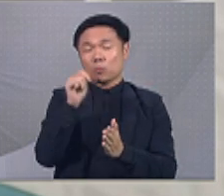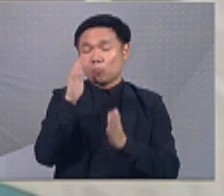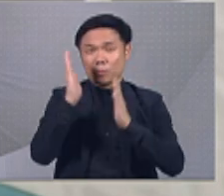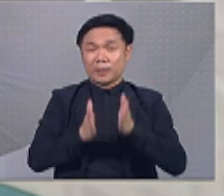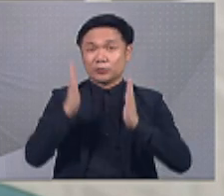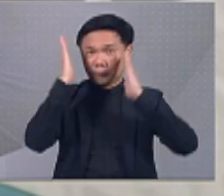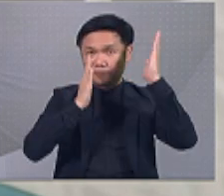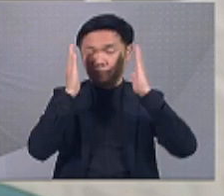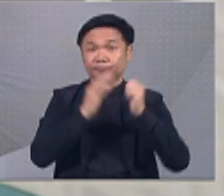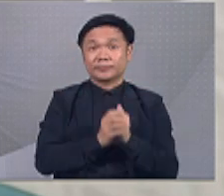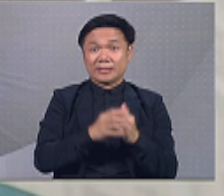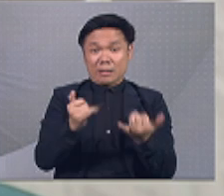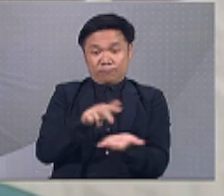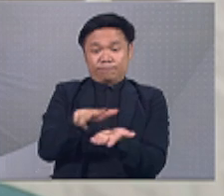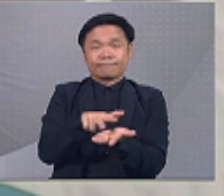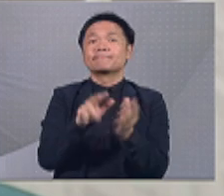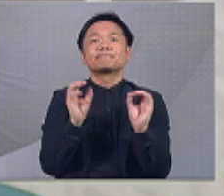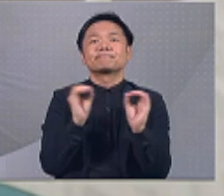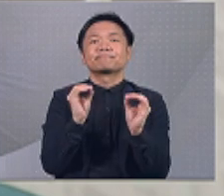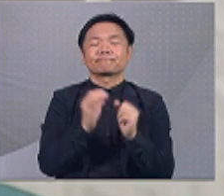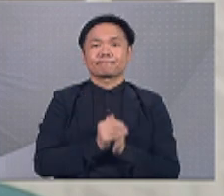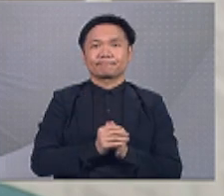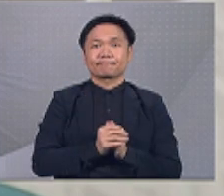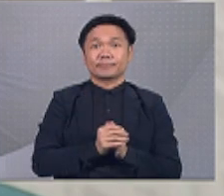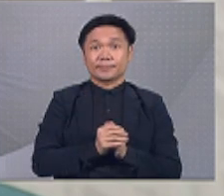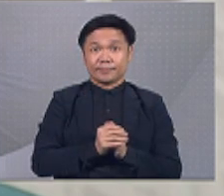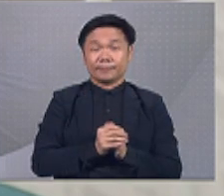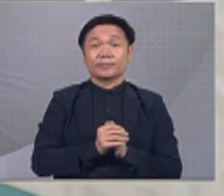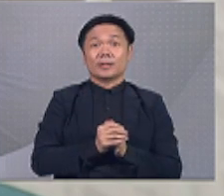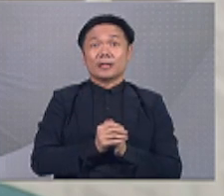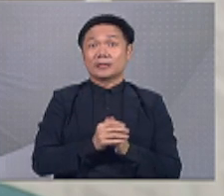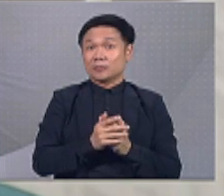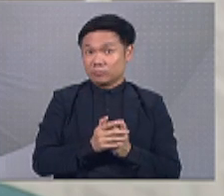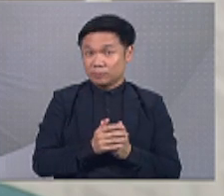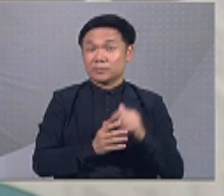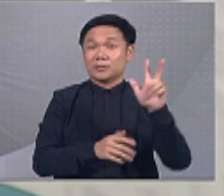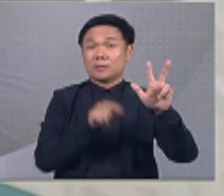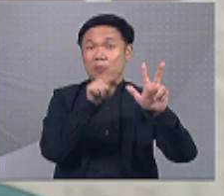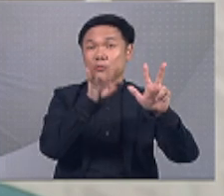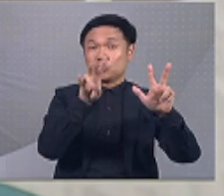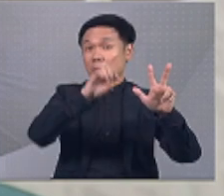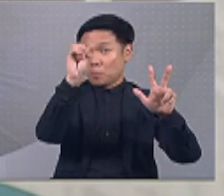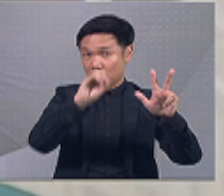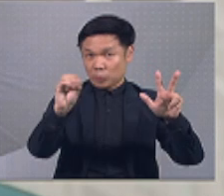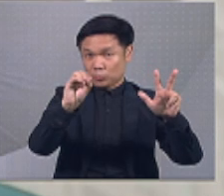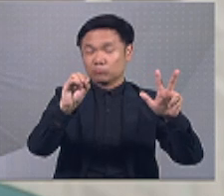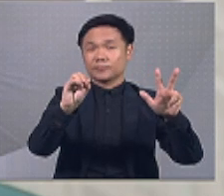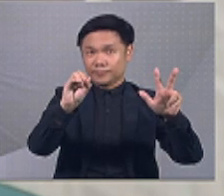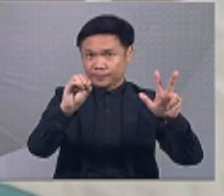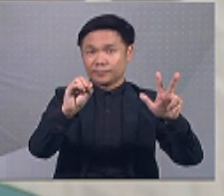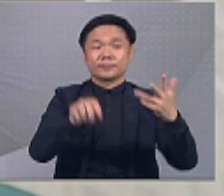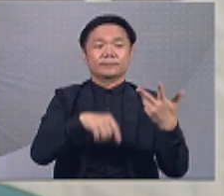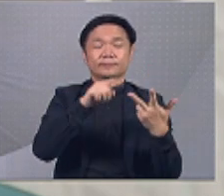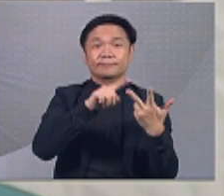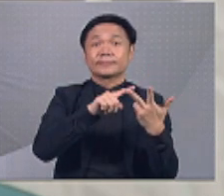dan tiada yang menunggu keputusan kada Possibility ialah 30700 Depo tahanan immigration